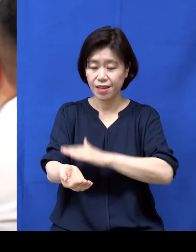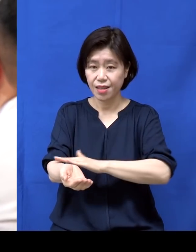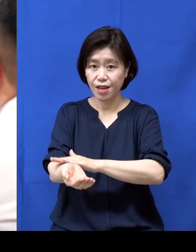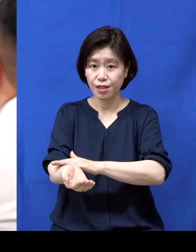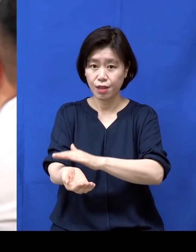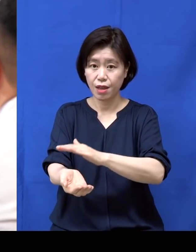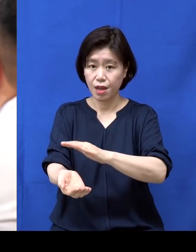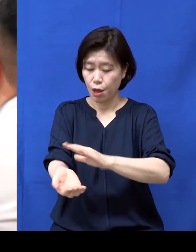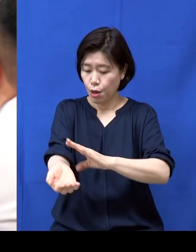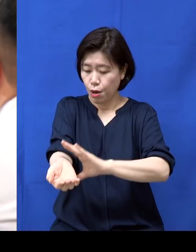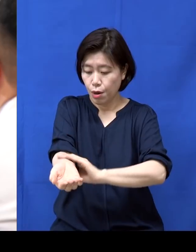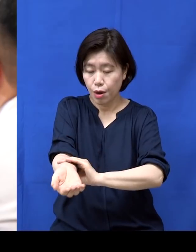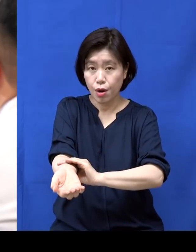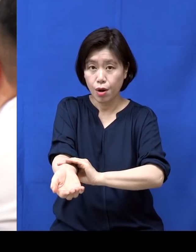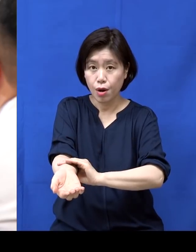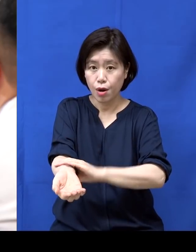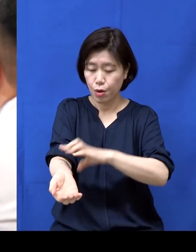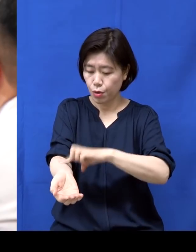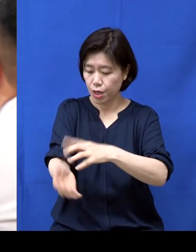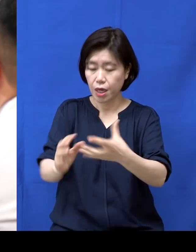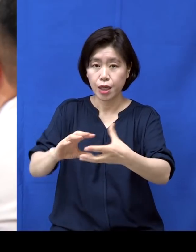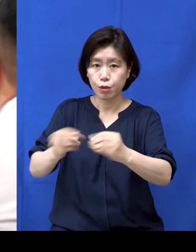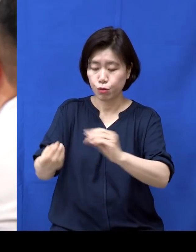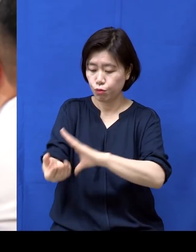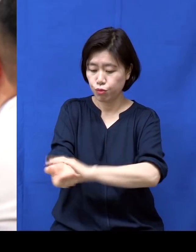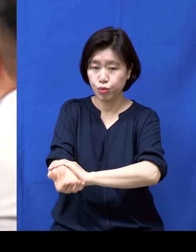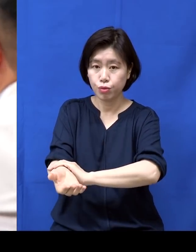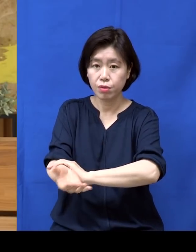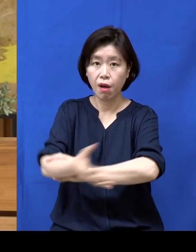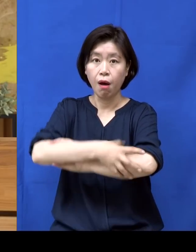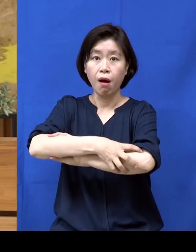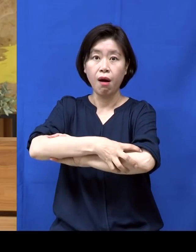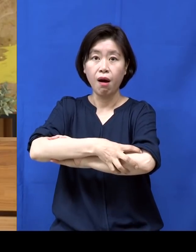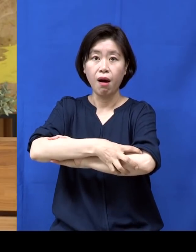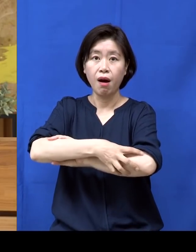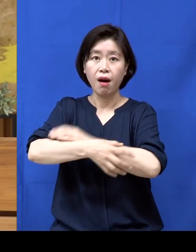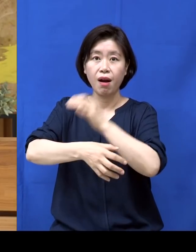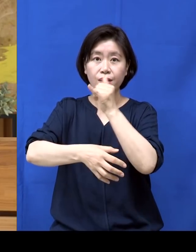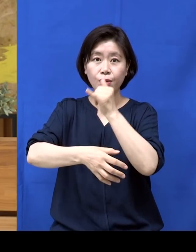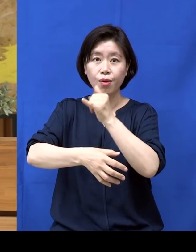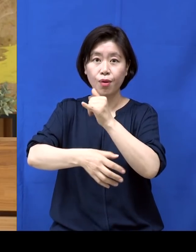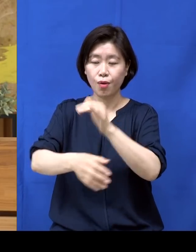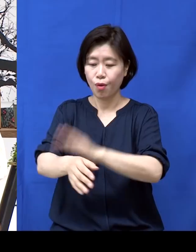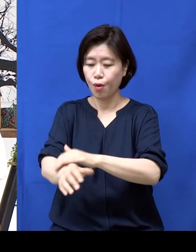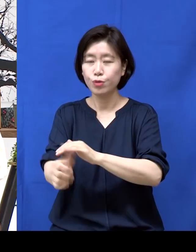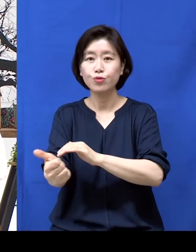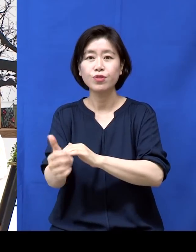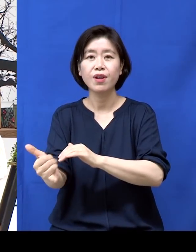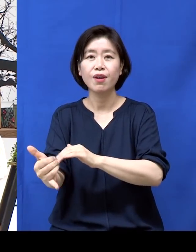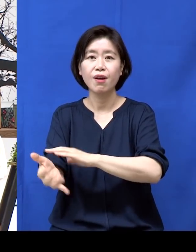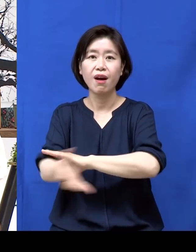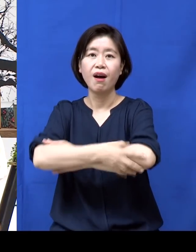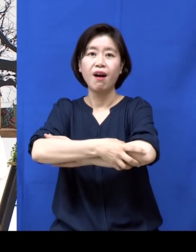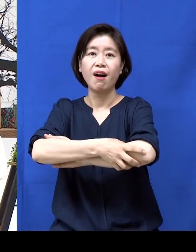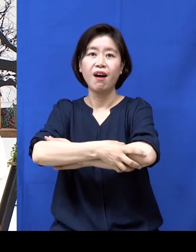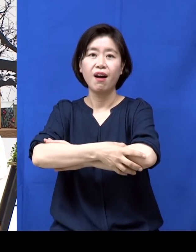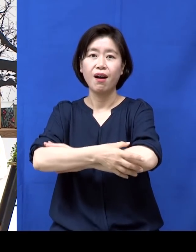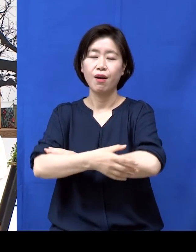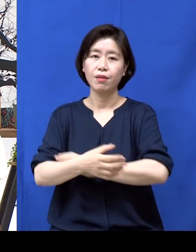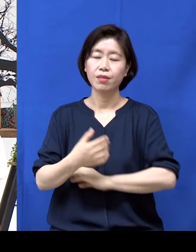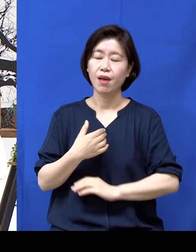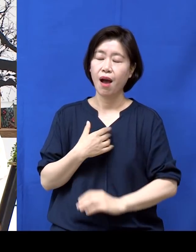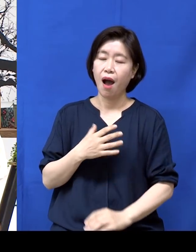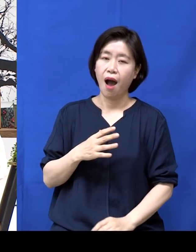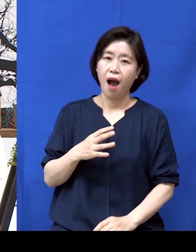그렇죠. 쥐어지게 되거든요. 네네. 근데 이렇게 해서 짚었는데 여기 여기를 잡은 잡으면 이렇게 툭 친 거예요. 너무 그래가지고 놀라셨겠어요.